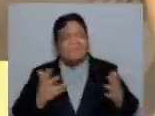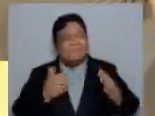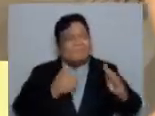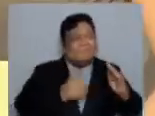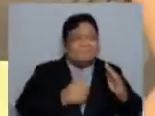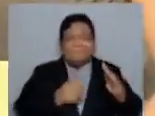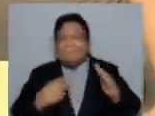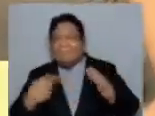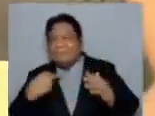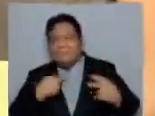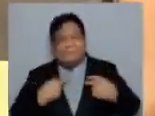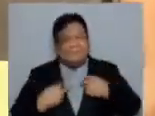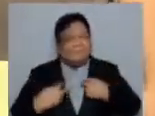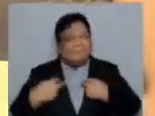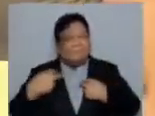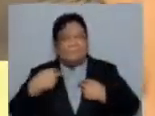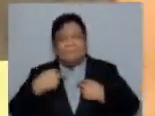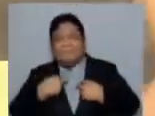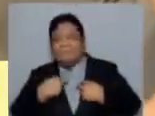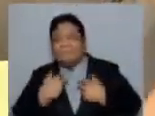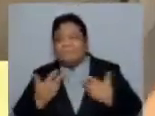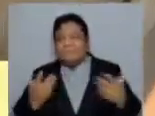masisilungan, walang